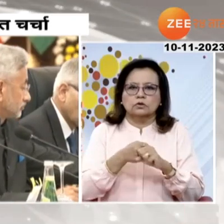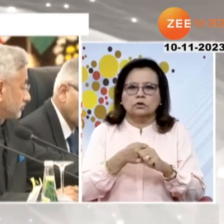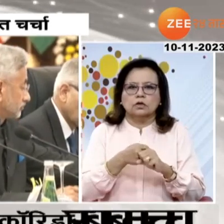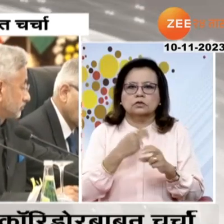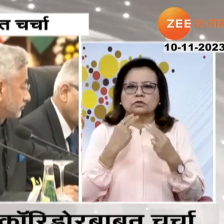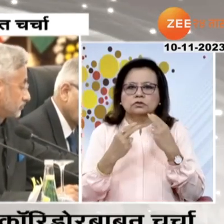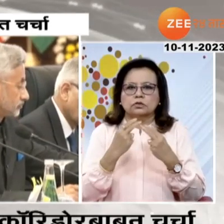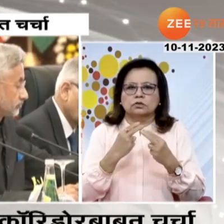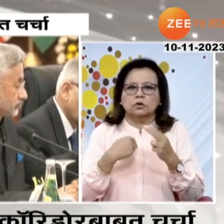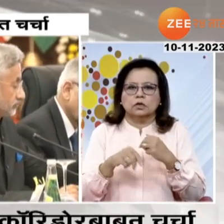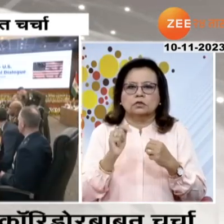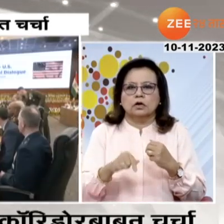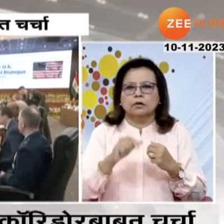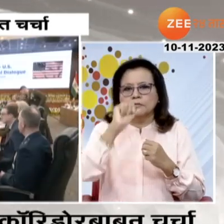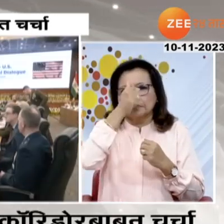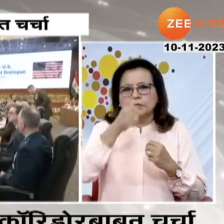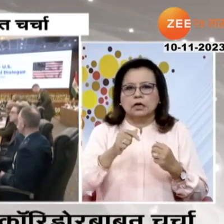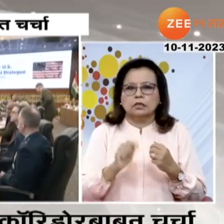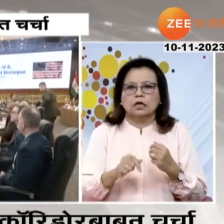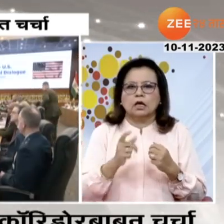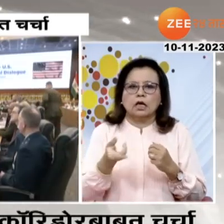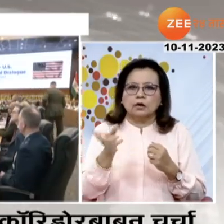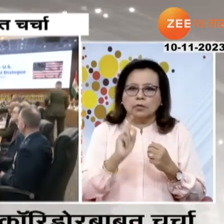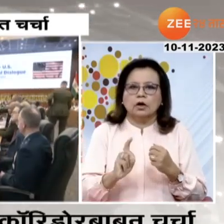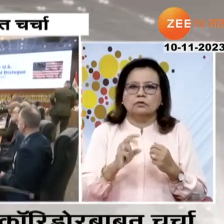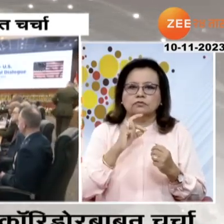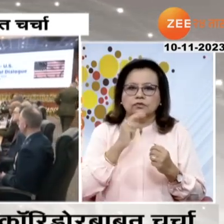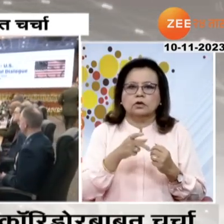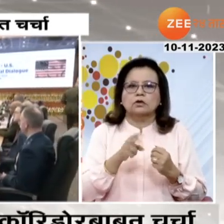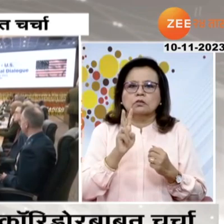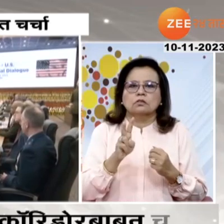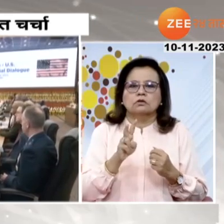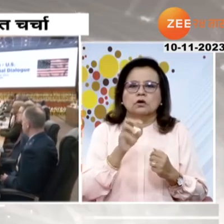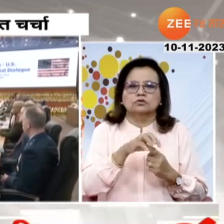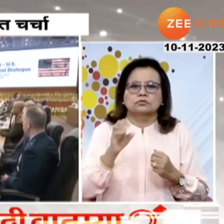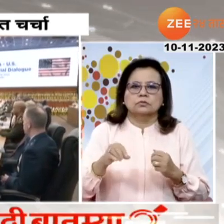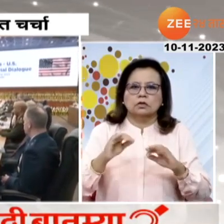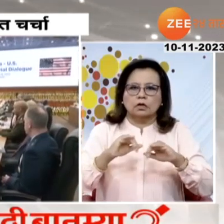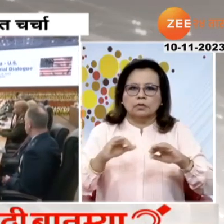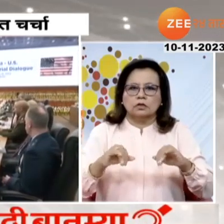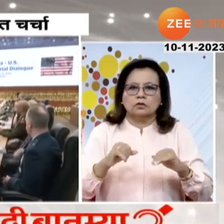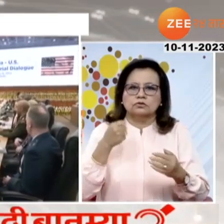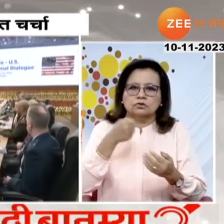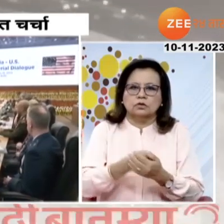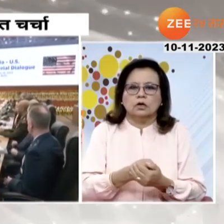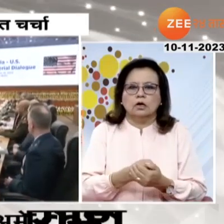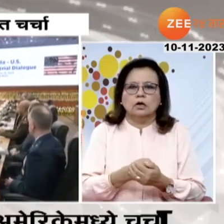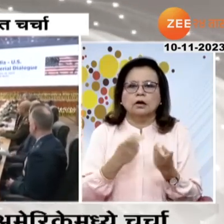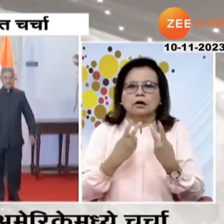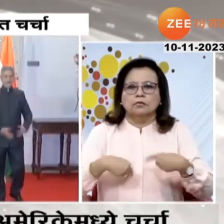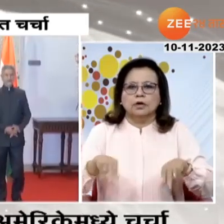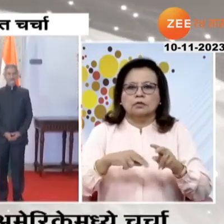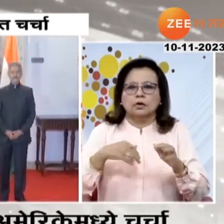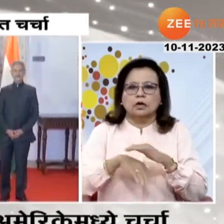संदर्भात चर्चा केली गेली अस समजते शिवाय या बैठकी मध्ये इंडिया मिडल ईस्ट यूरोप कॉरिडॉर बद्दल सुद्धा चर्चा